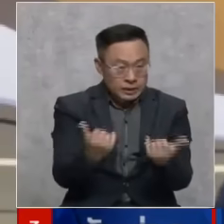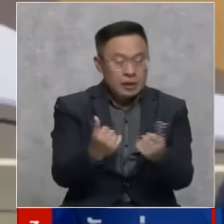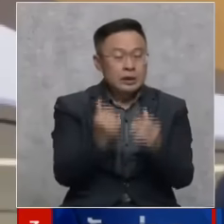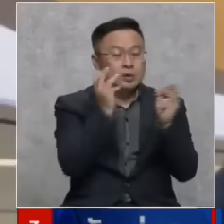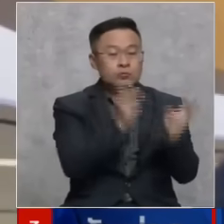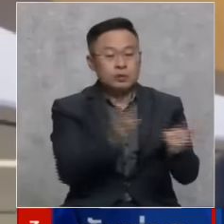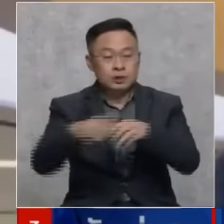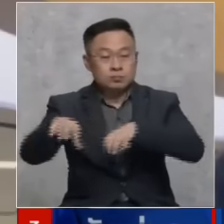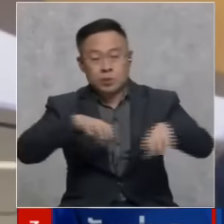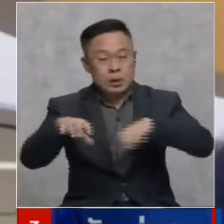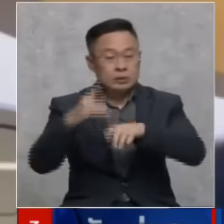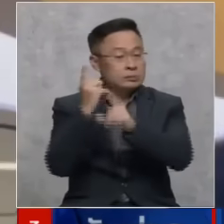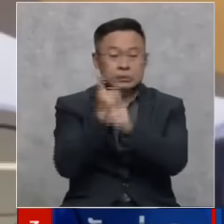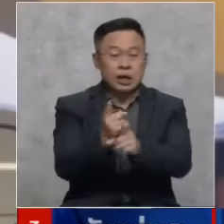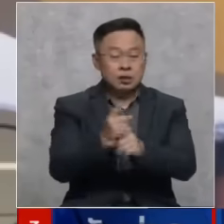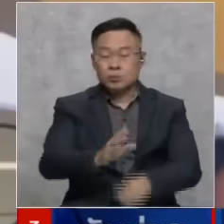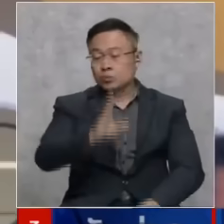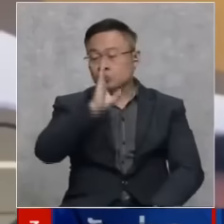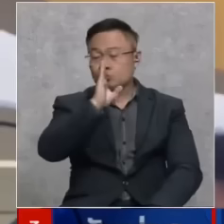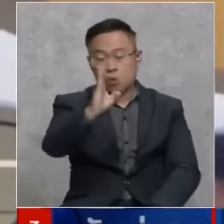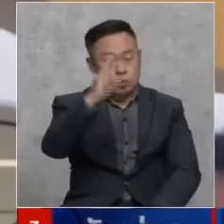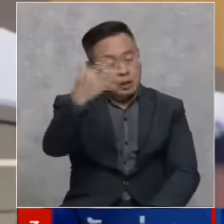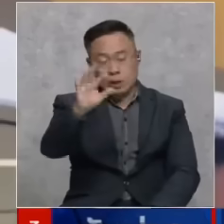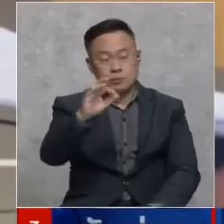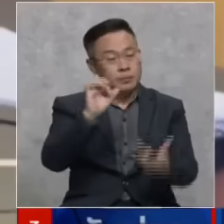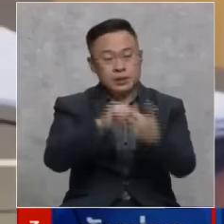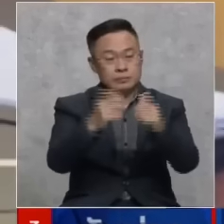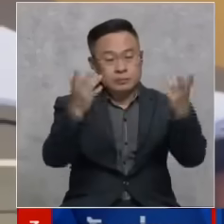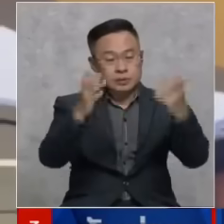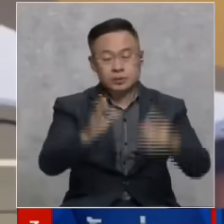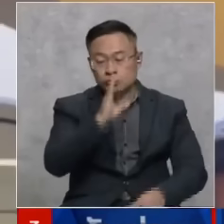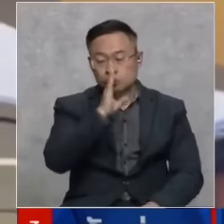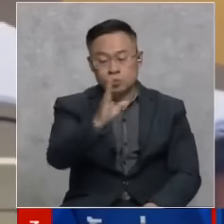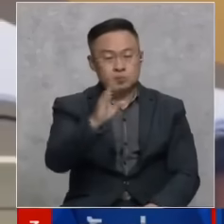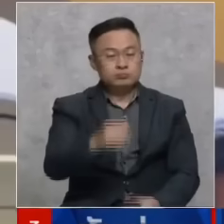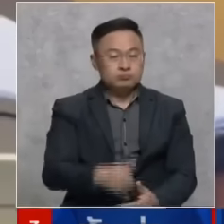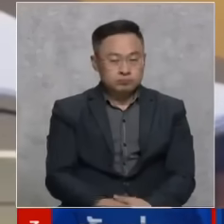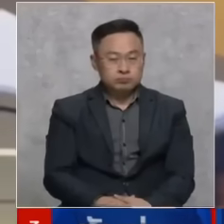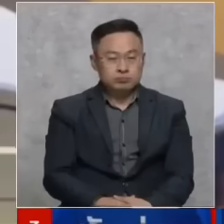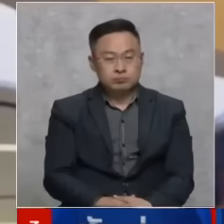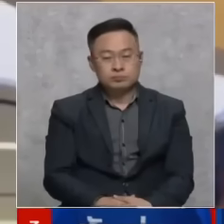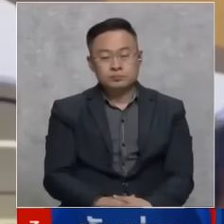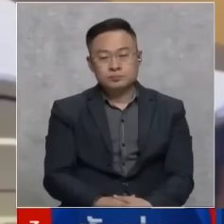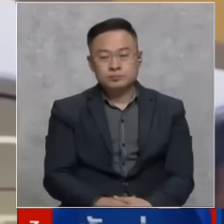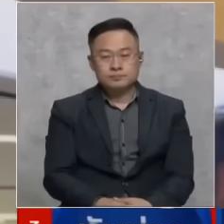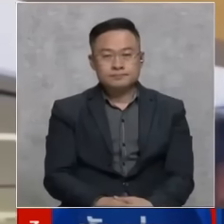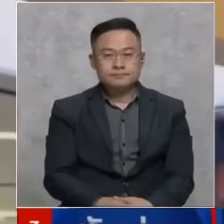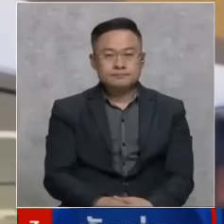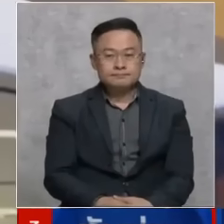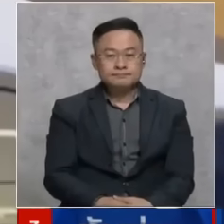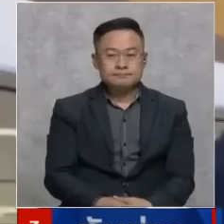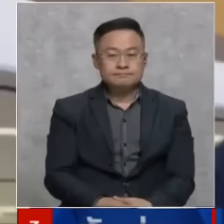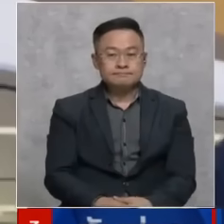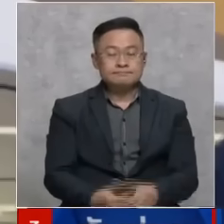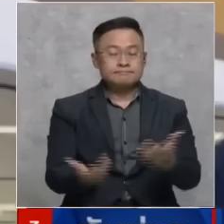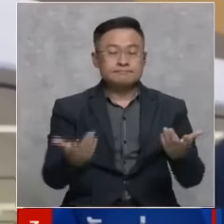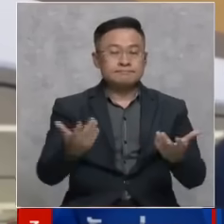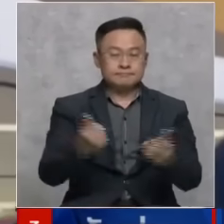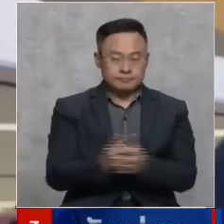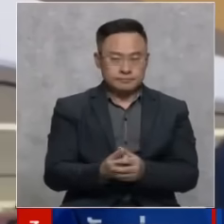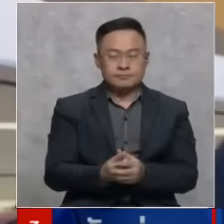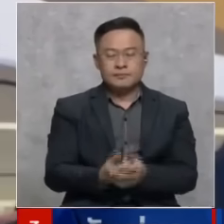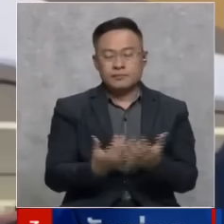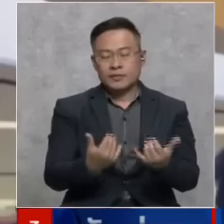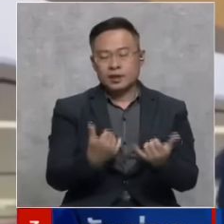ดการแบบนี้อันเนี้ยตรงไปตรงมาเลยแล้วก็ตรงไปตรงมากับพี่น้องประชาชนด้วยค่ะ นี่นะคะทีนี้คุณผู้ชมคะพอมีประเด็นบ